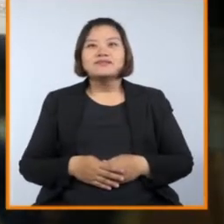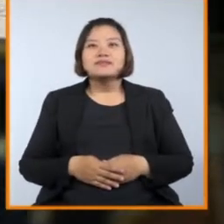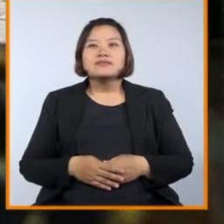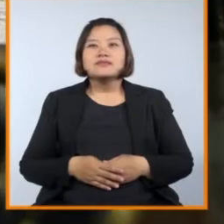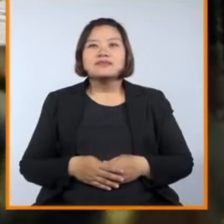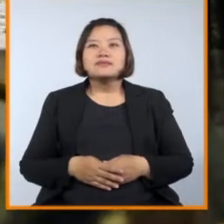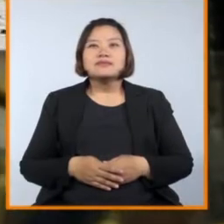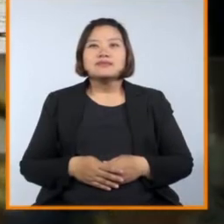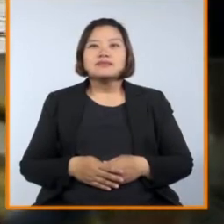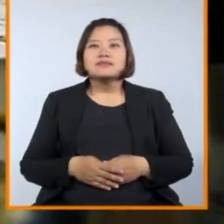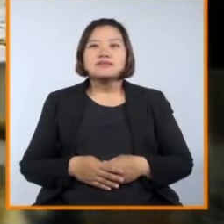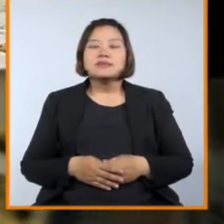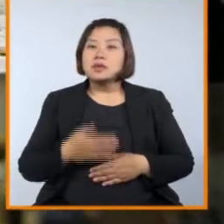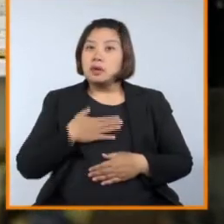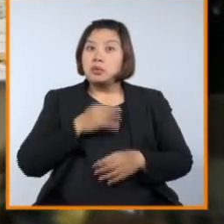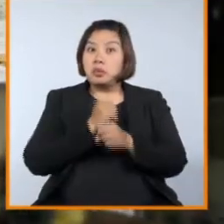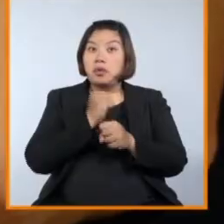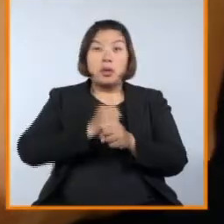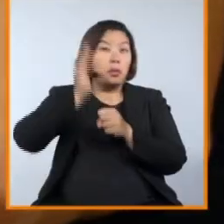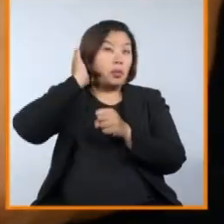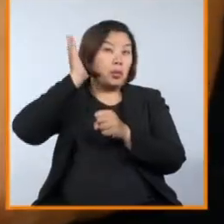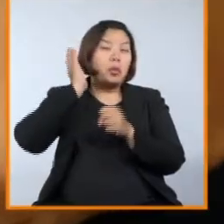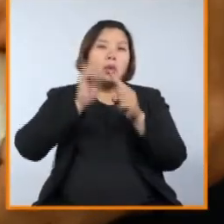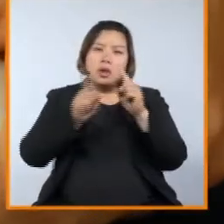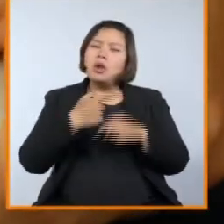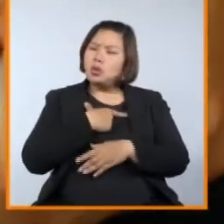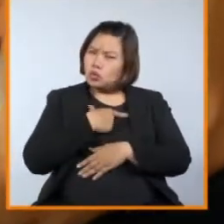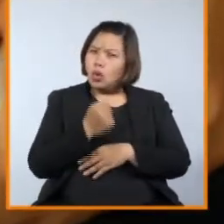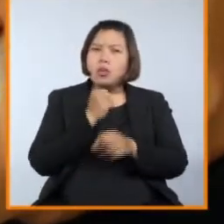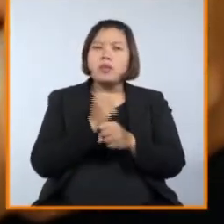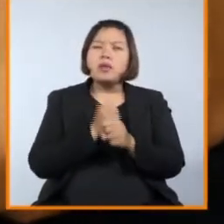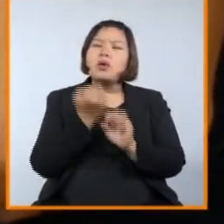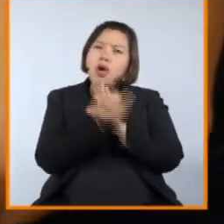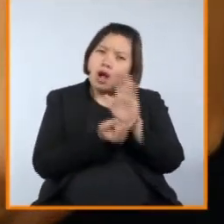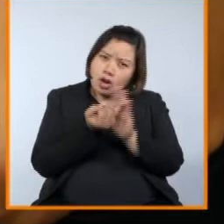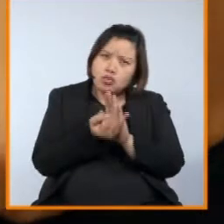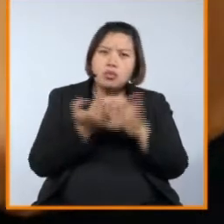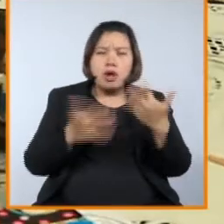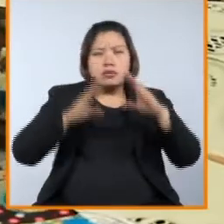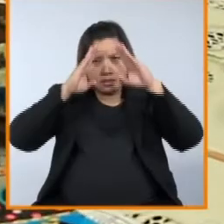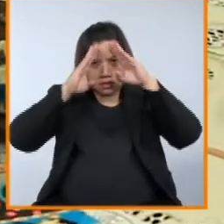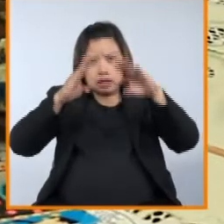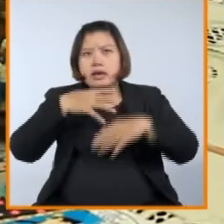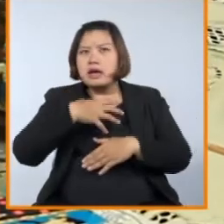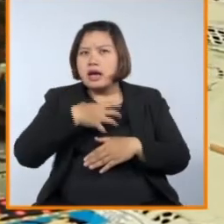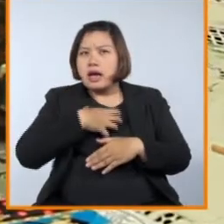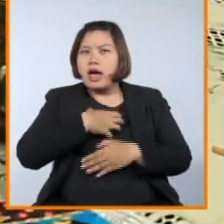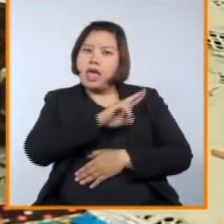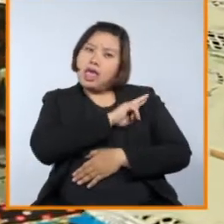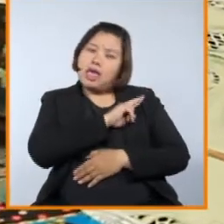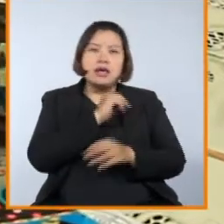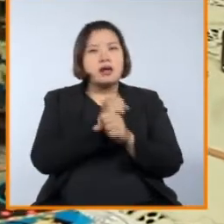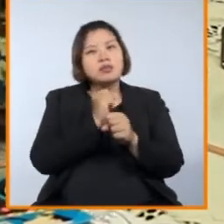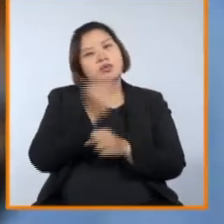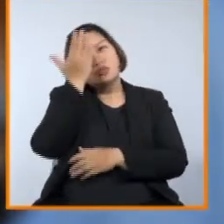จากพิธีกรสาวไฟแรงที่มีความรักในการสร้างสรรค์งานศิลปะและมีความตั้งใจอยากเผยแพร่งานศิลปะของเธอในโลกโ